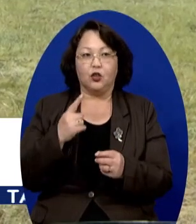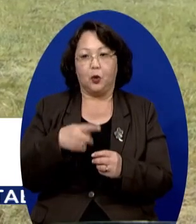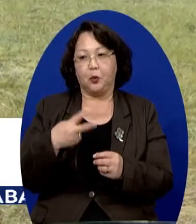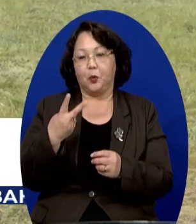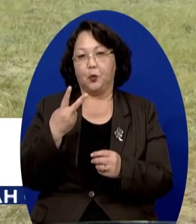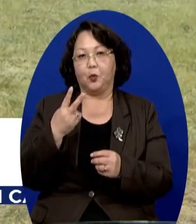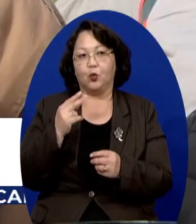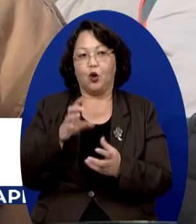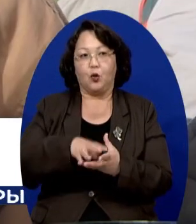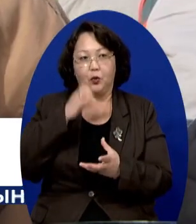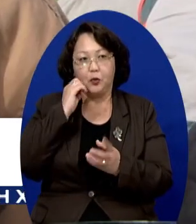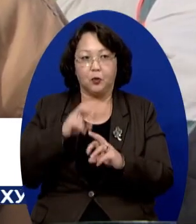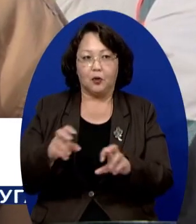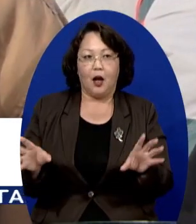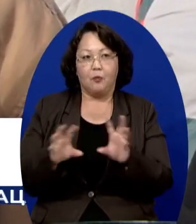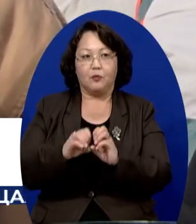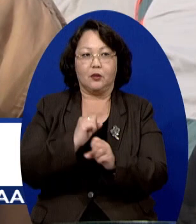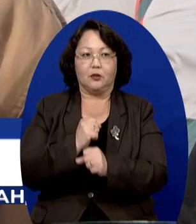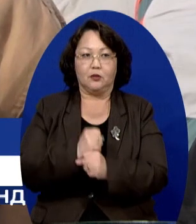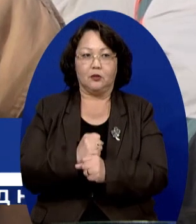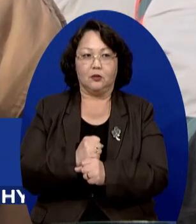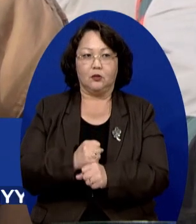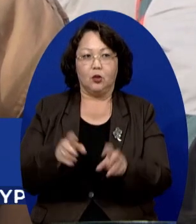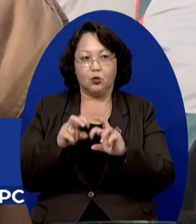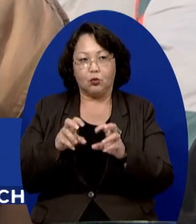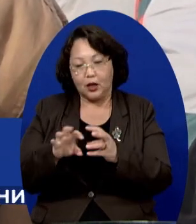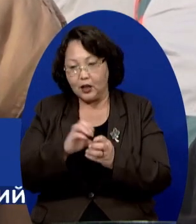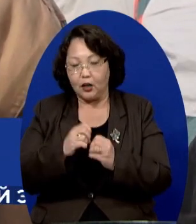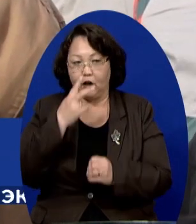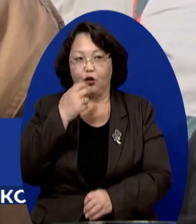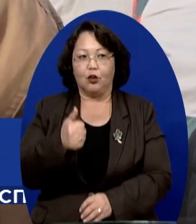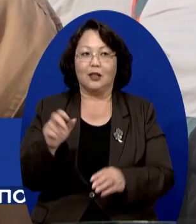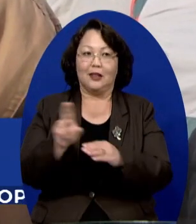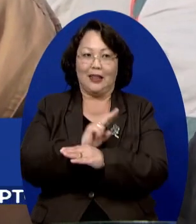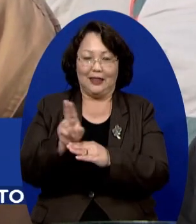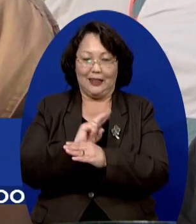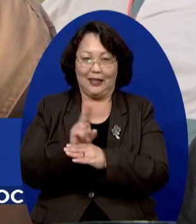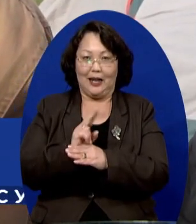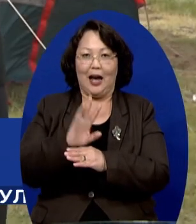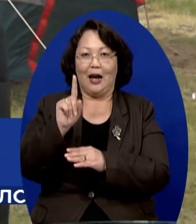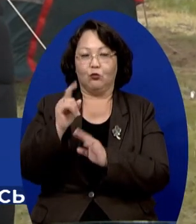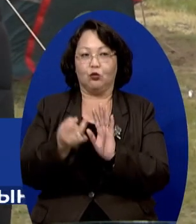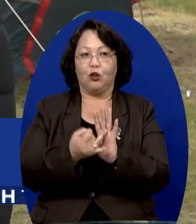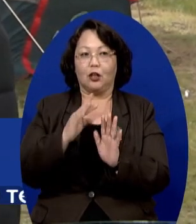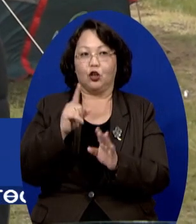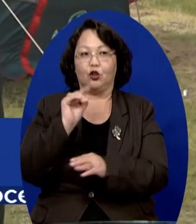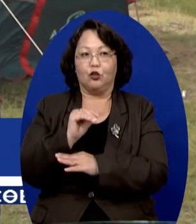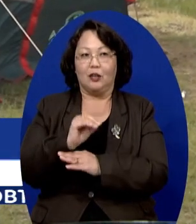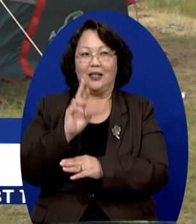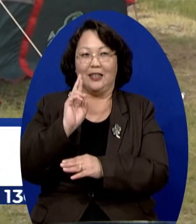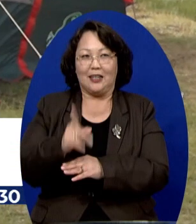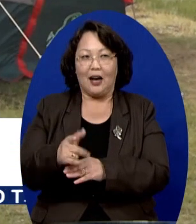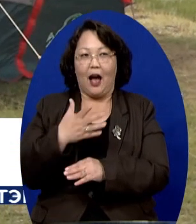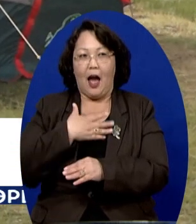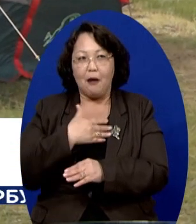байна. Болтавч хатугаас сайхан санагдна, гой санагдна. Одоо татлага 17 дахь хоногтоо явж байна. Практикаар үзэхэд бол ингээд